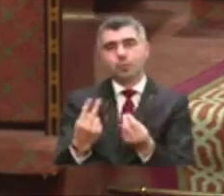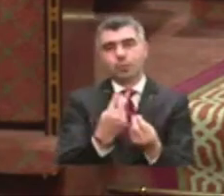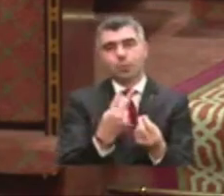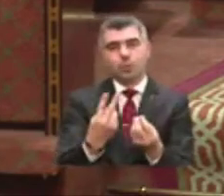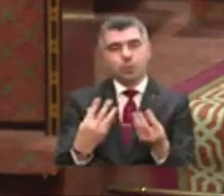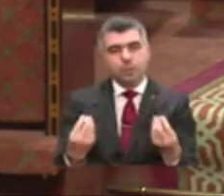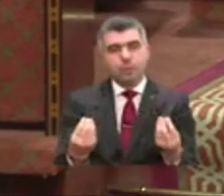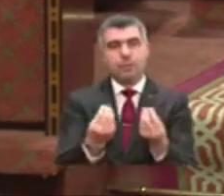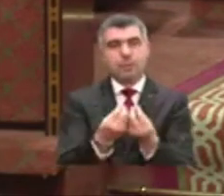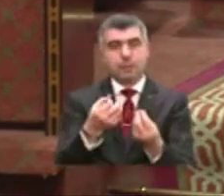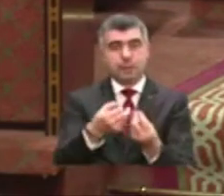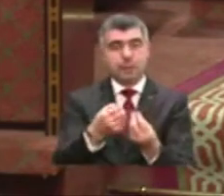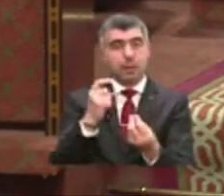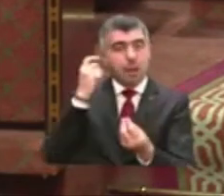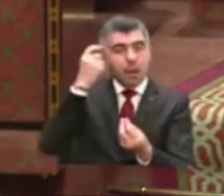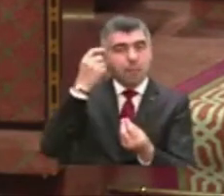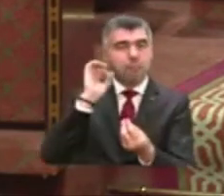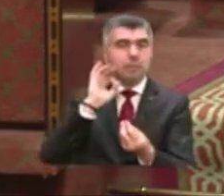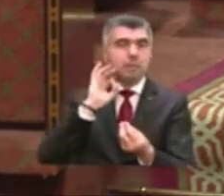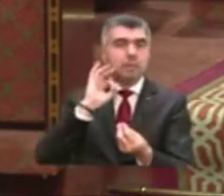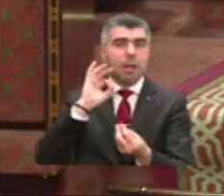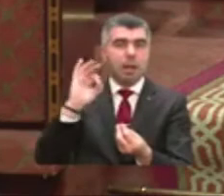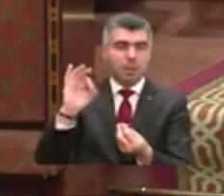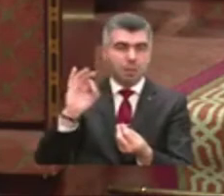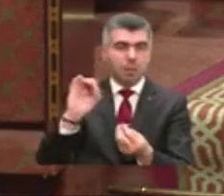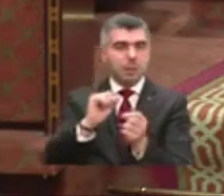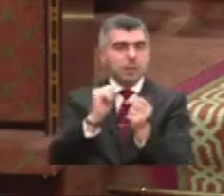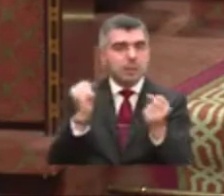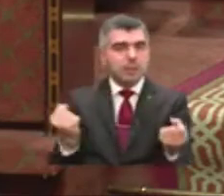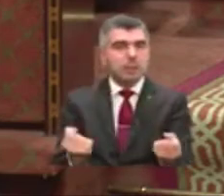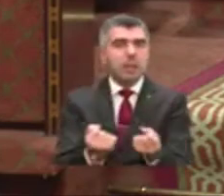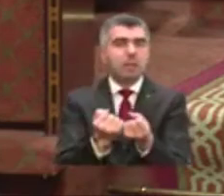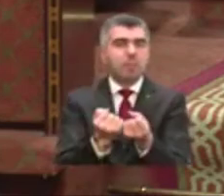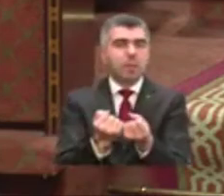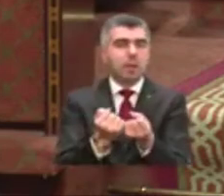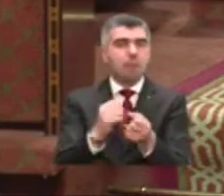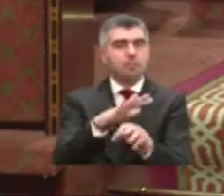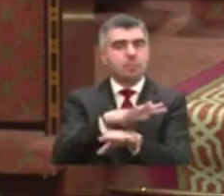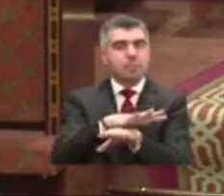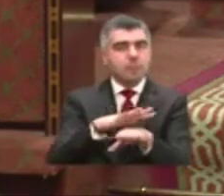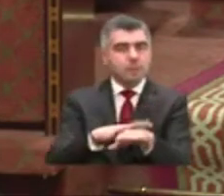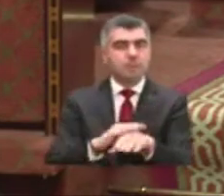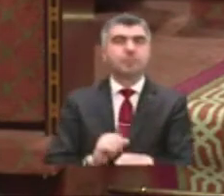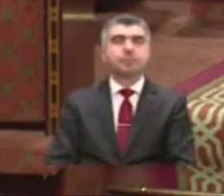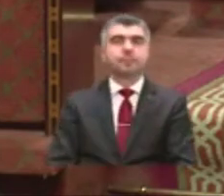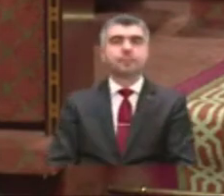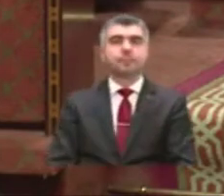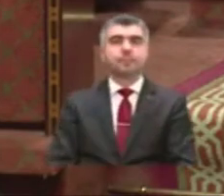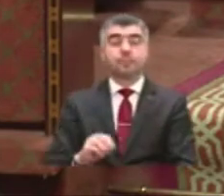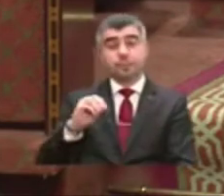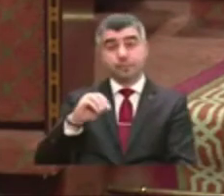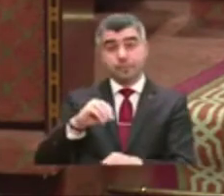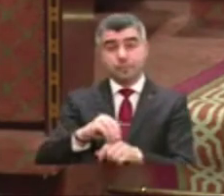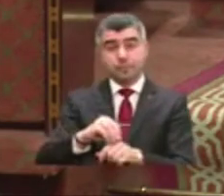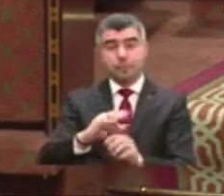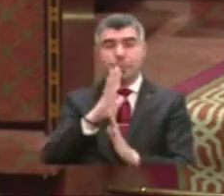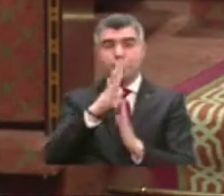تصور ديال التنمية المندمجة داخل الجهة، وفي نفس الوقت كذلك تدخل